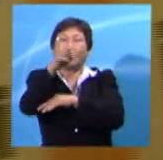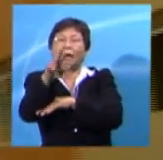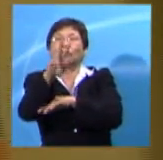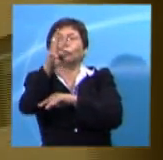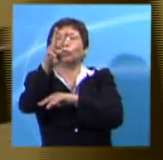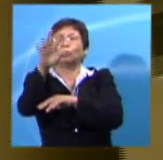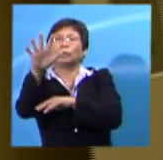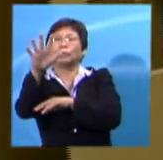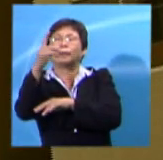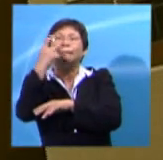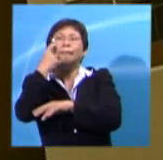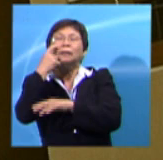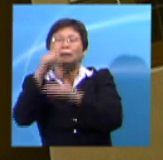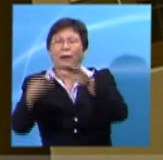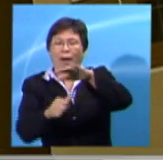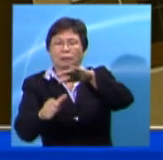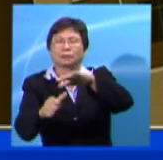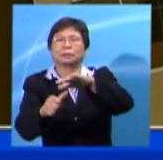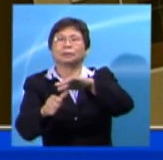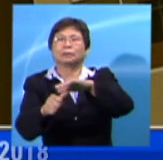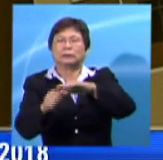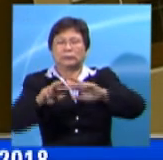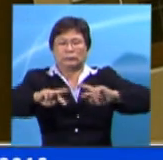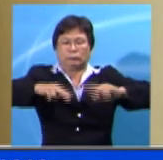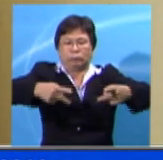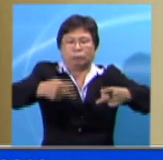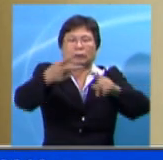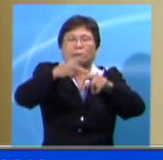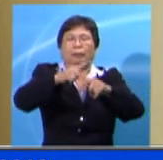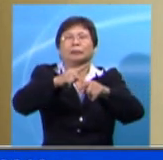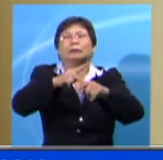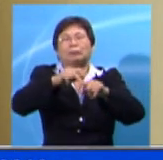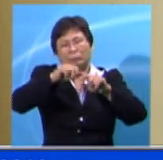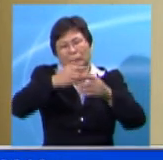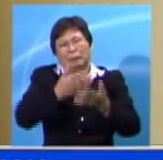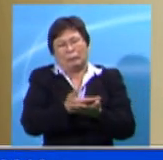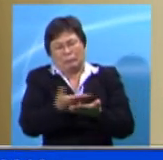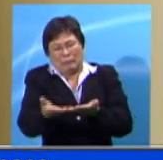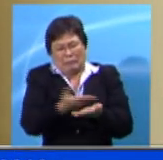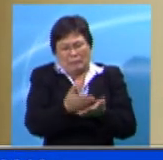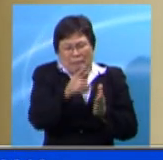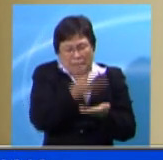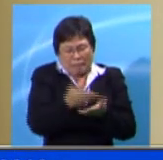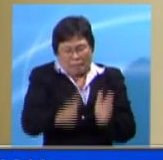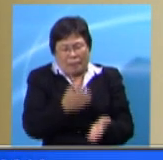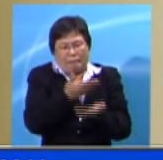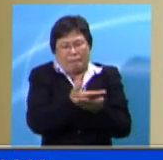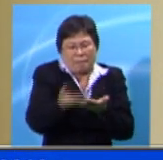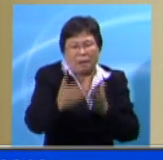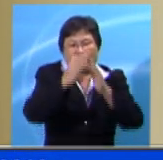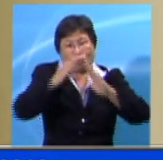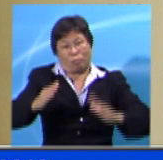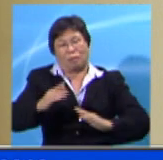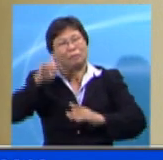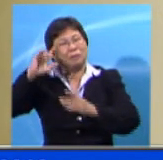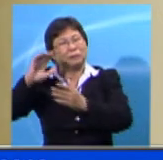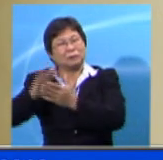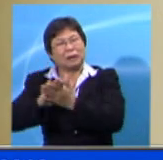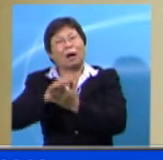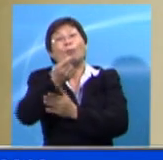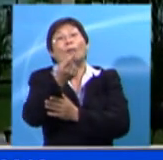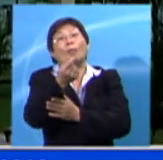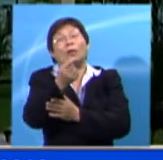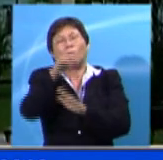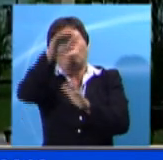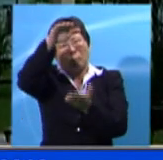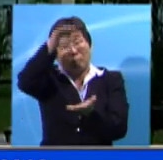25 mata asas yang memberi kesan kepada kemampuan pembeli untuk memiliki rumah beliau yakin trend harga